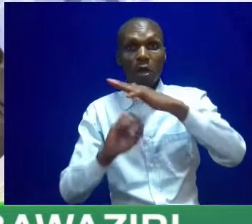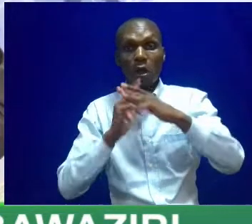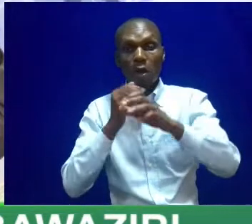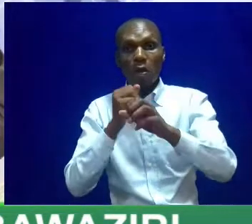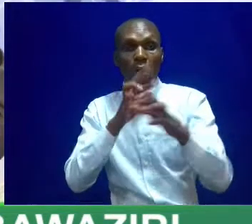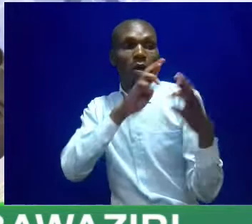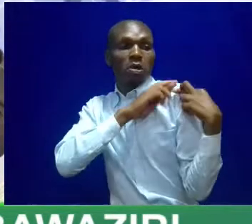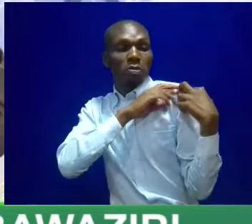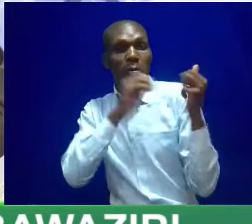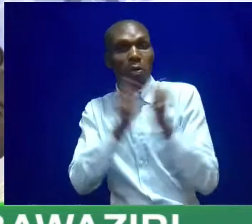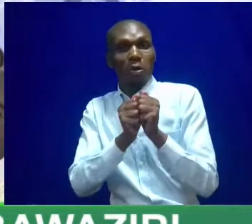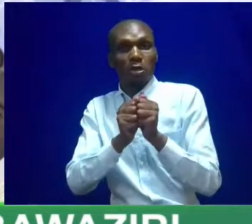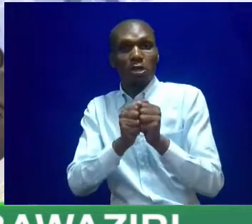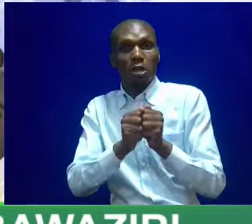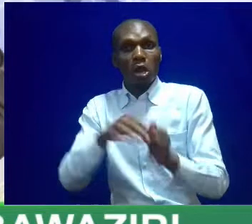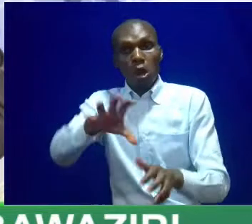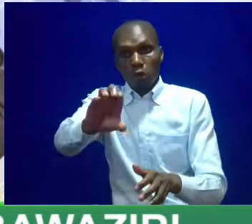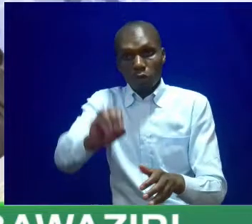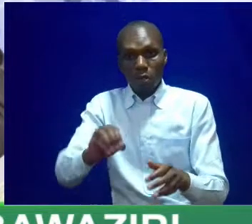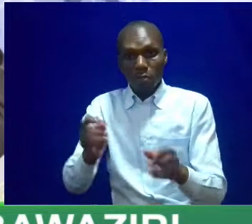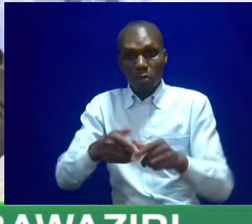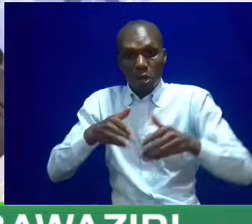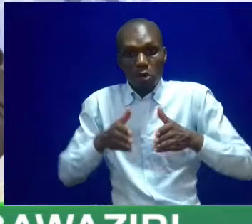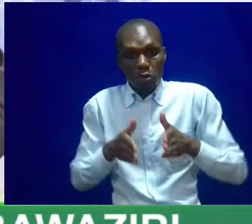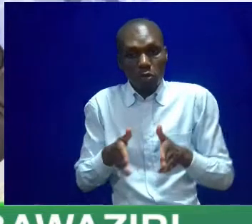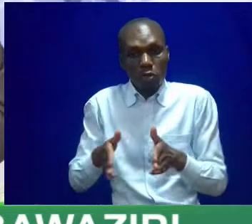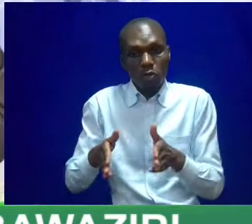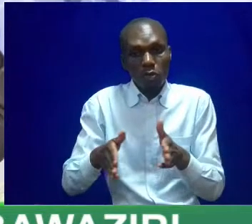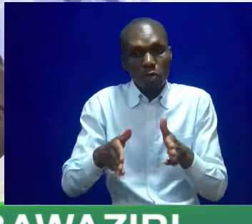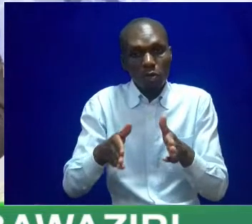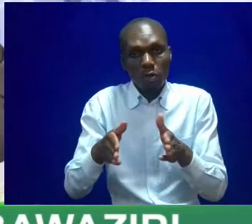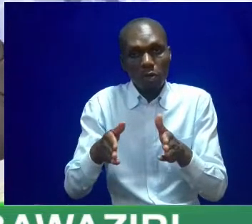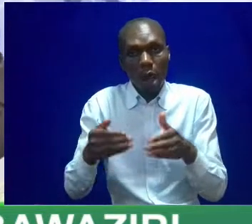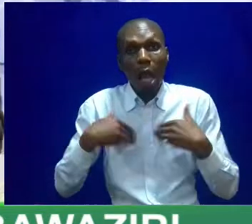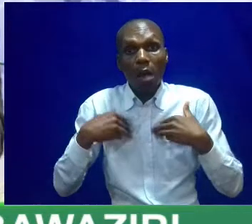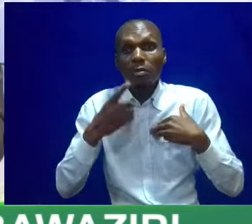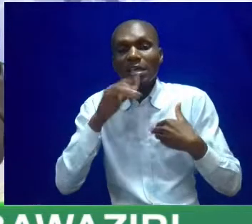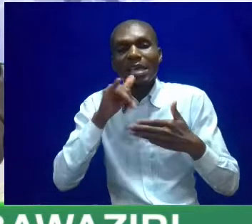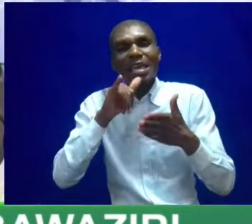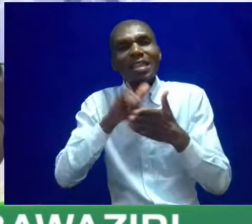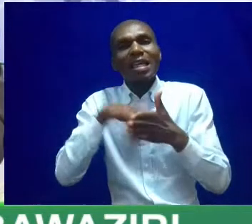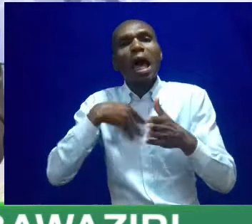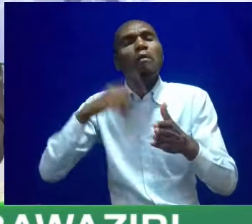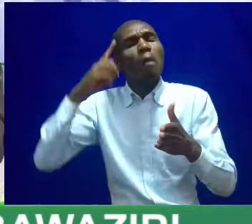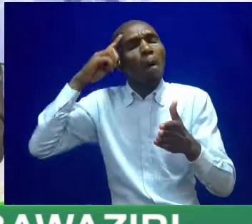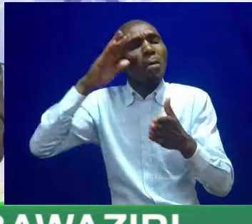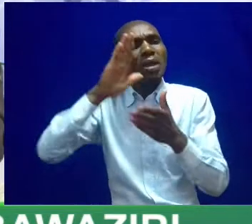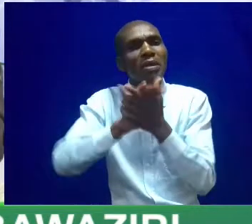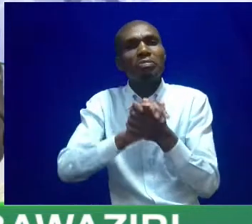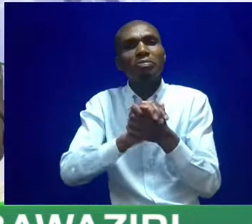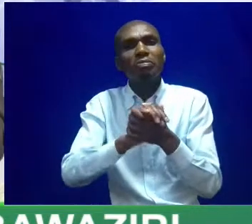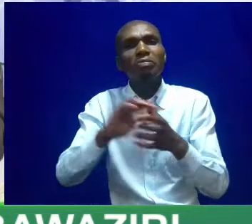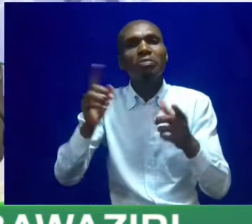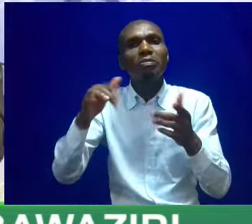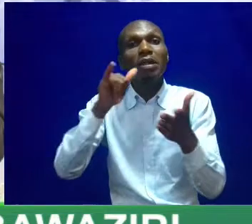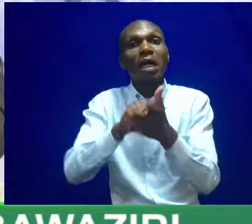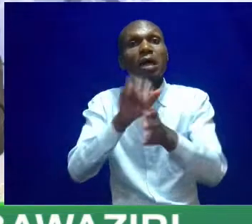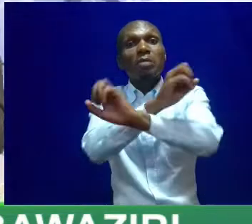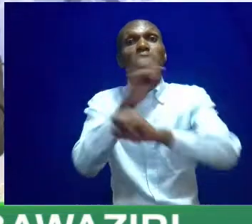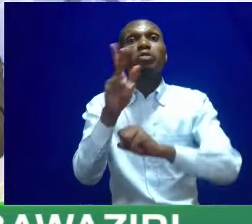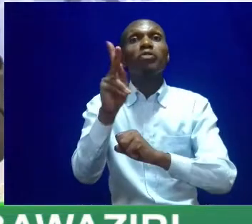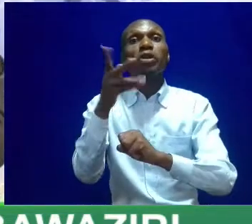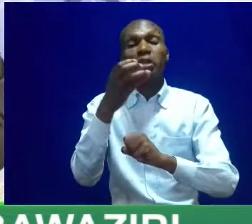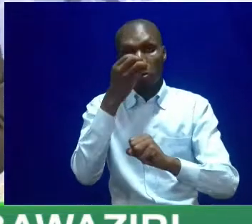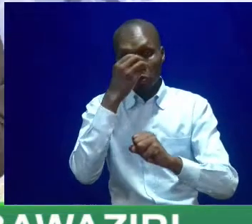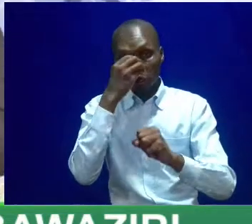yore muwasiri bo basombyemo no chipara ni gabono banyare ba tabana ni gabo ato kwegena no gosemere numurai bwenza Dr. William Ruto